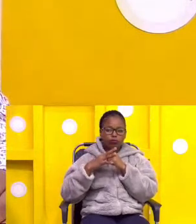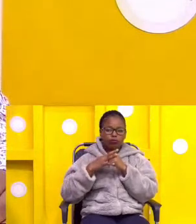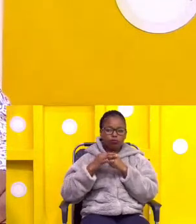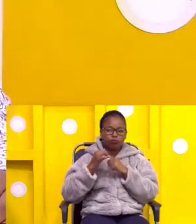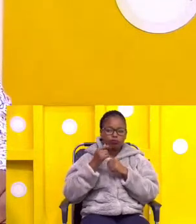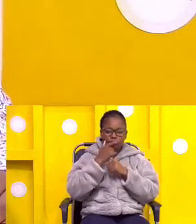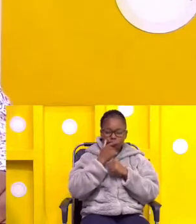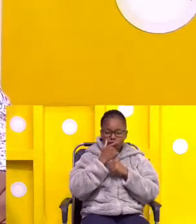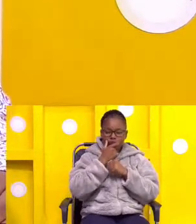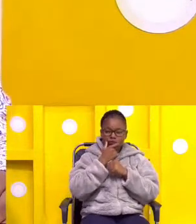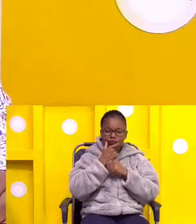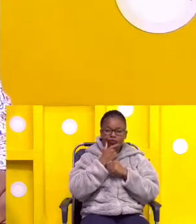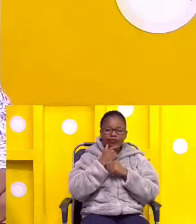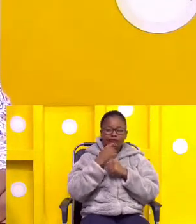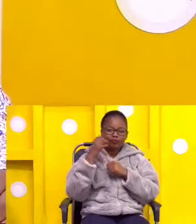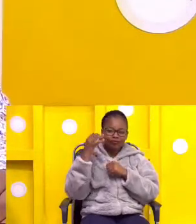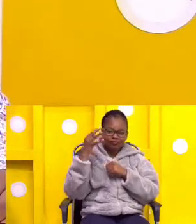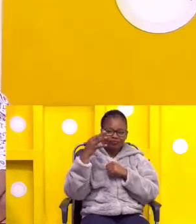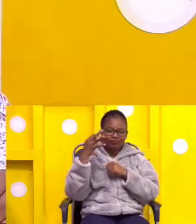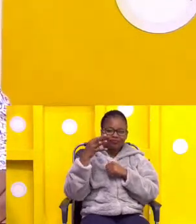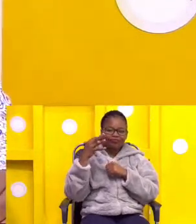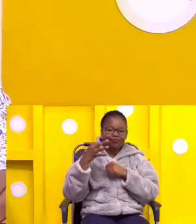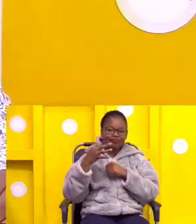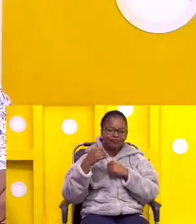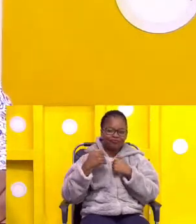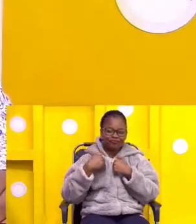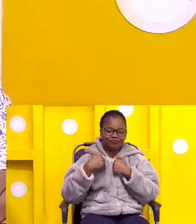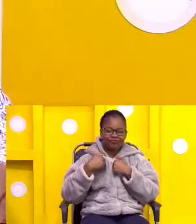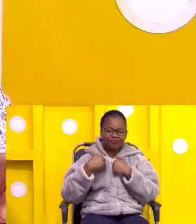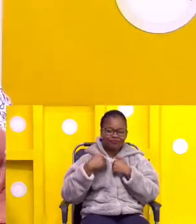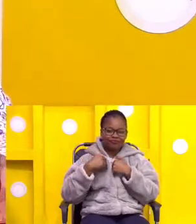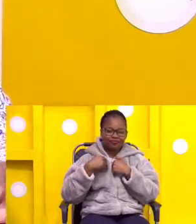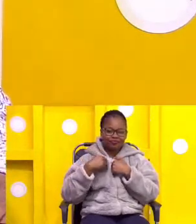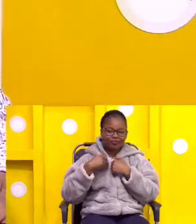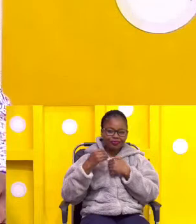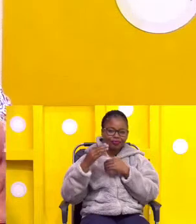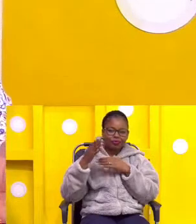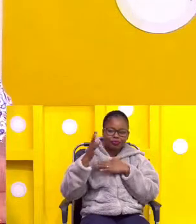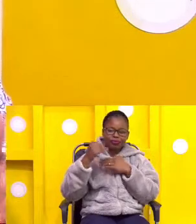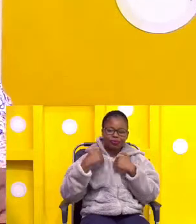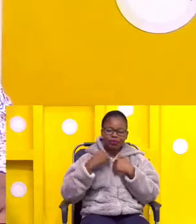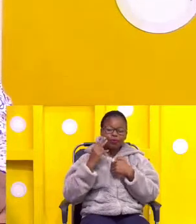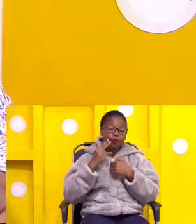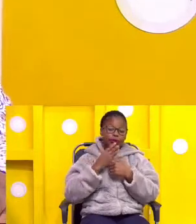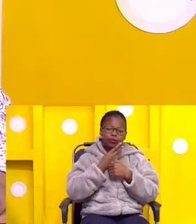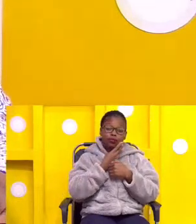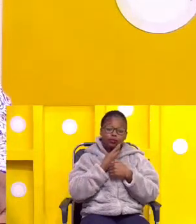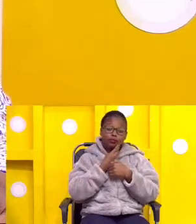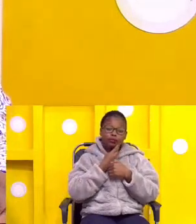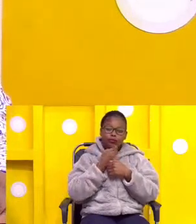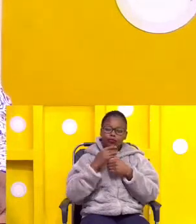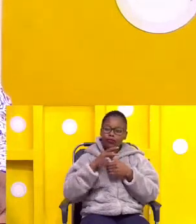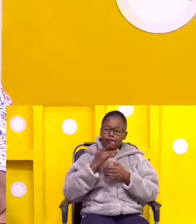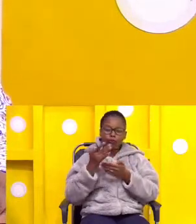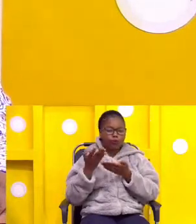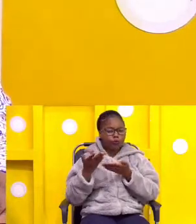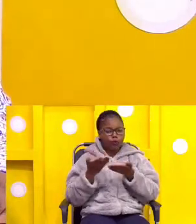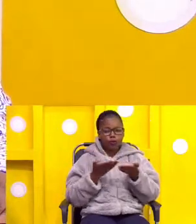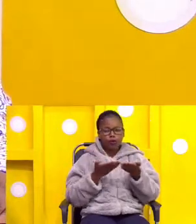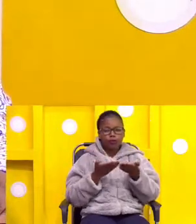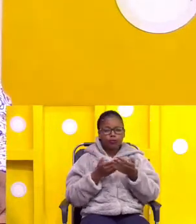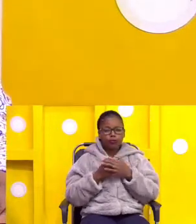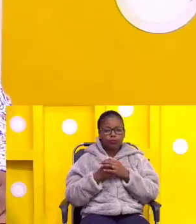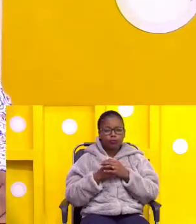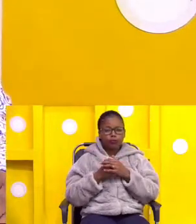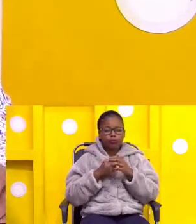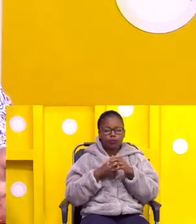nayo ya gũtungata Mwathani. Ngai witũ nĩ arĩ tha. Wĩ karibu sana, nĩ tũkoragwo